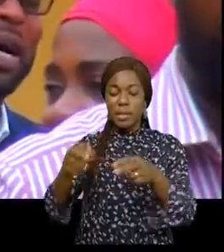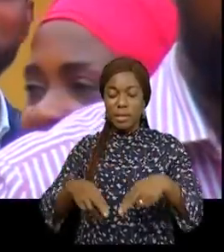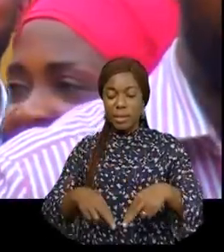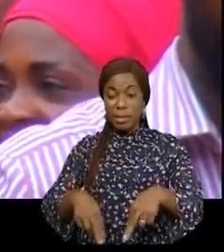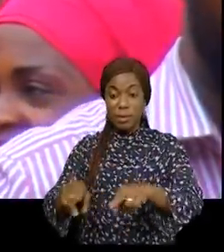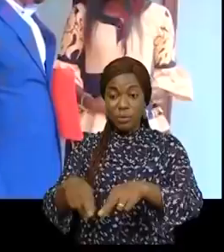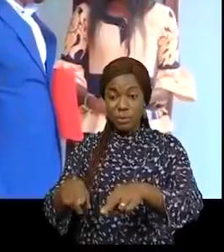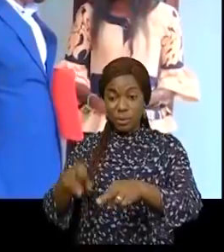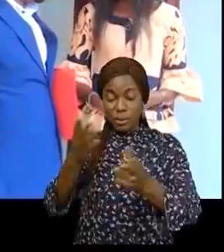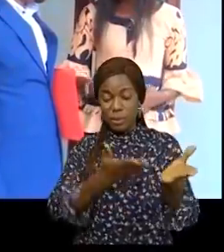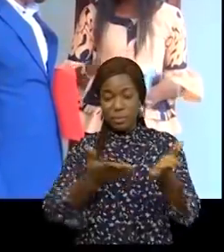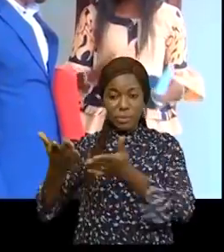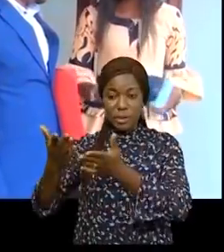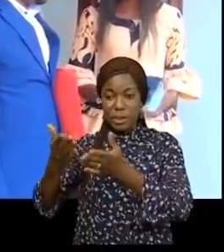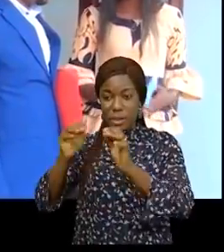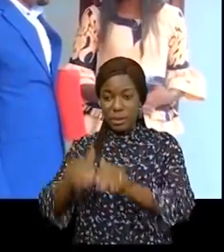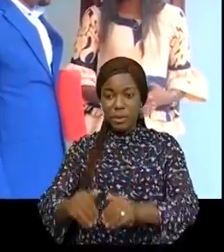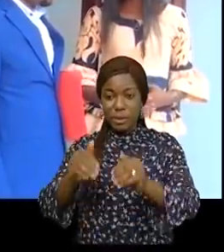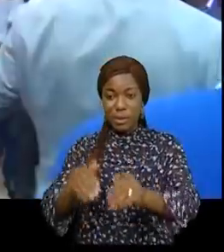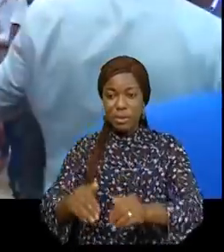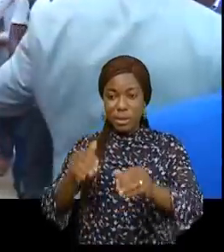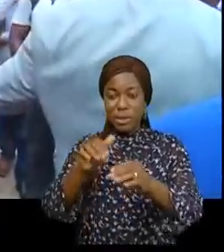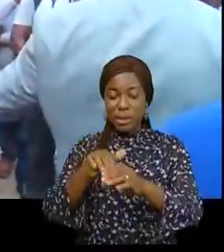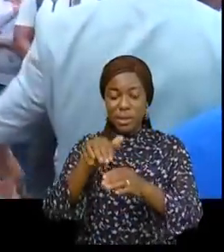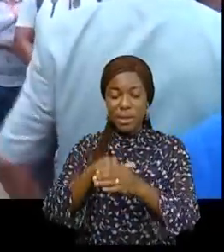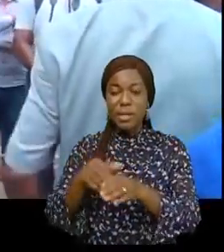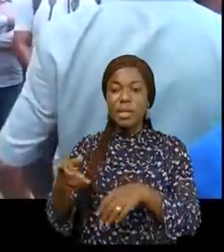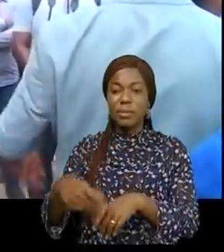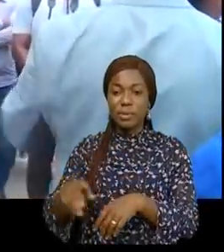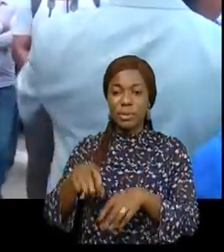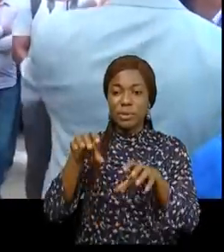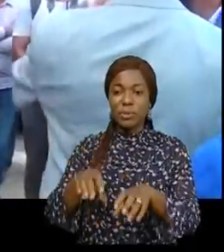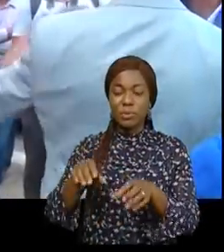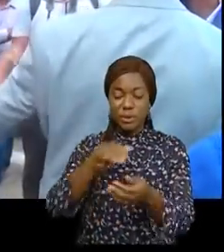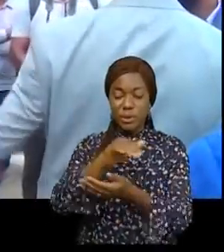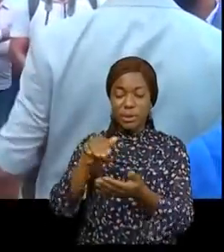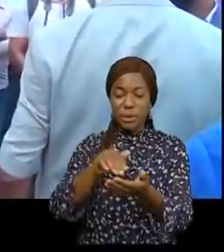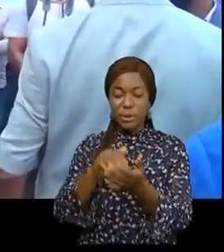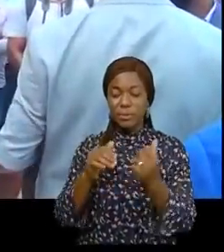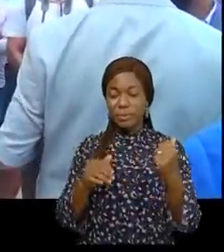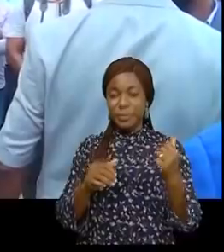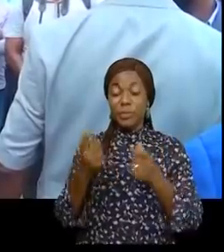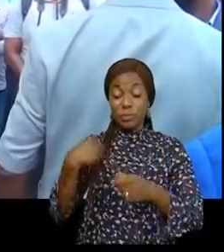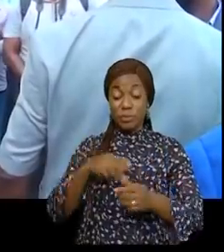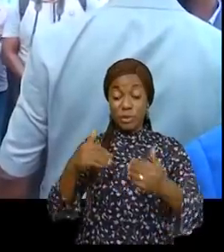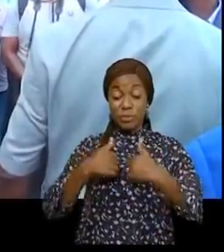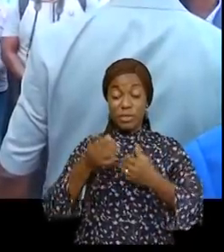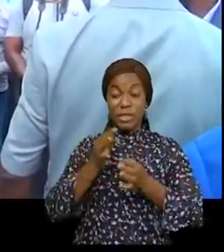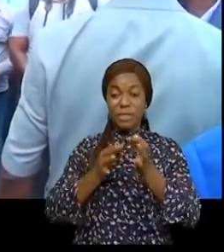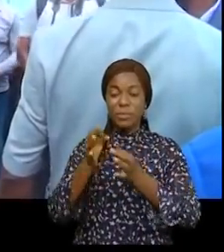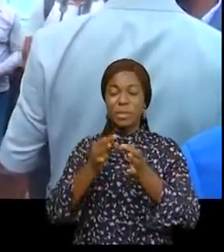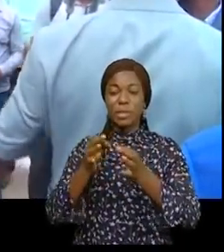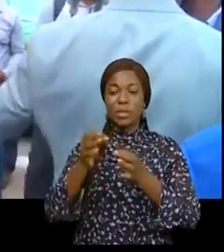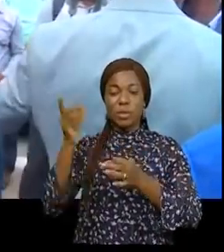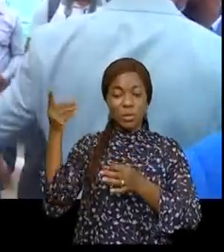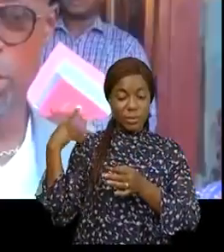dessertes agricoles à travers le dit territoire que compte la province du Congo central. Nous avons expliqué aux honorables députés, membres